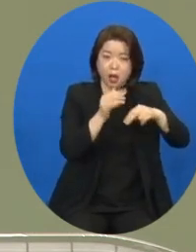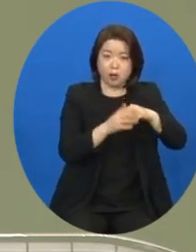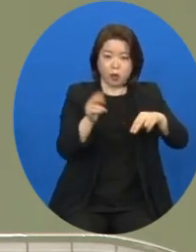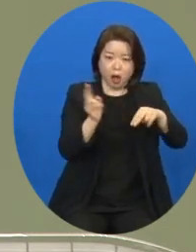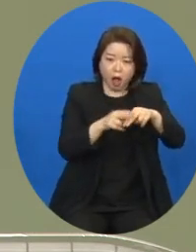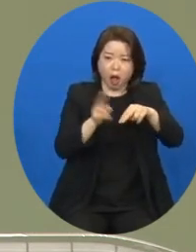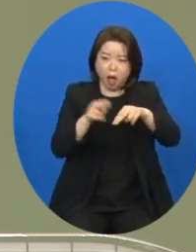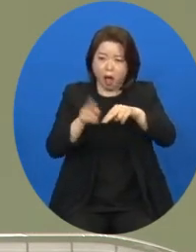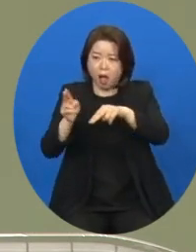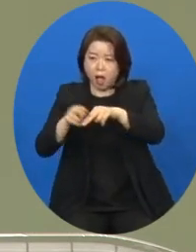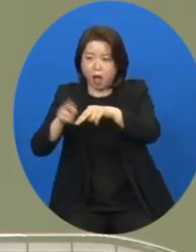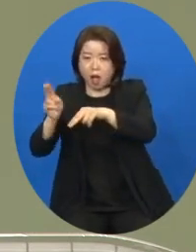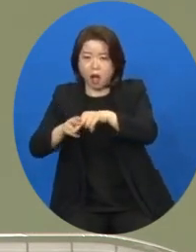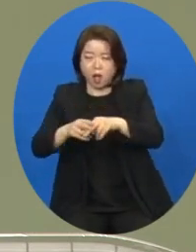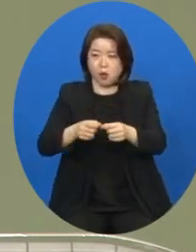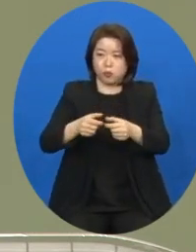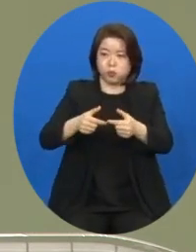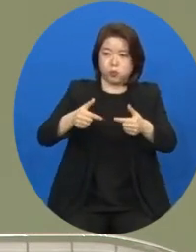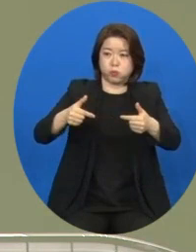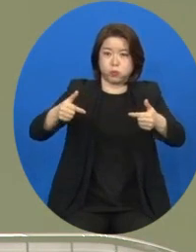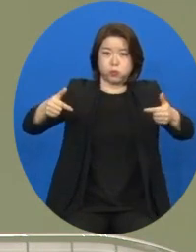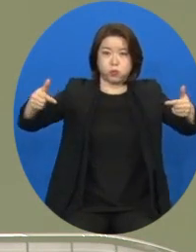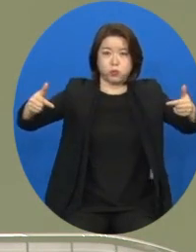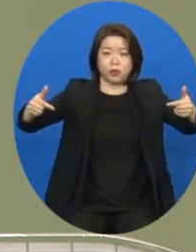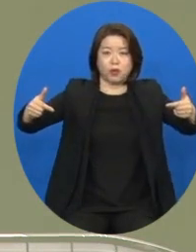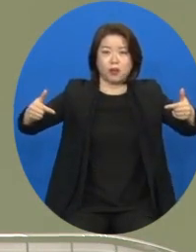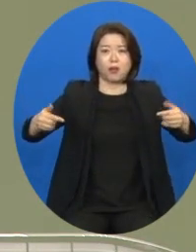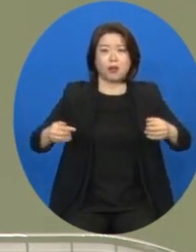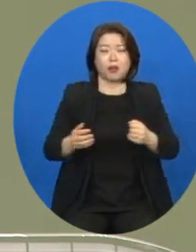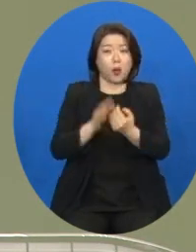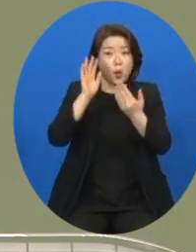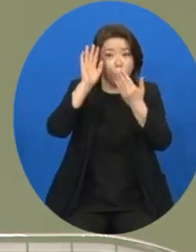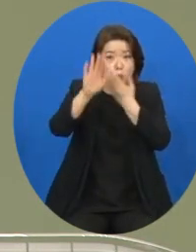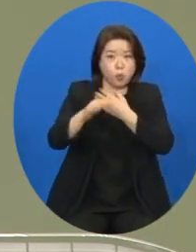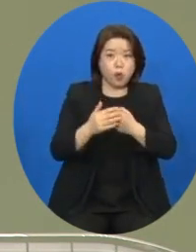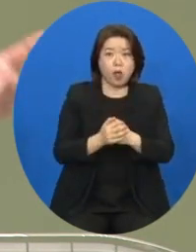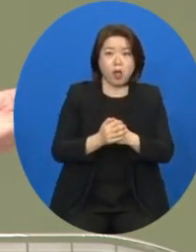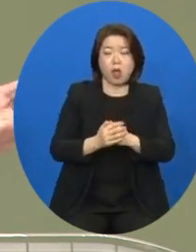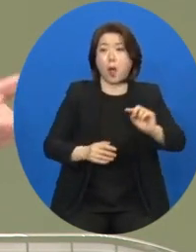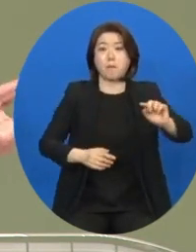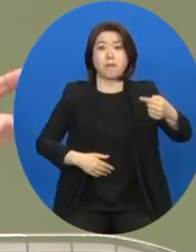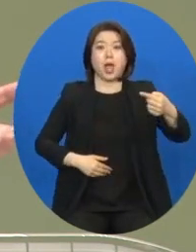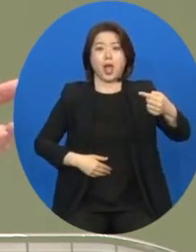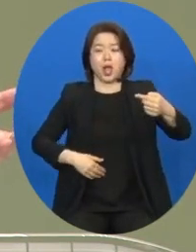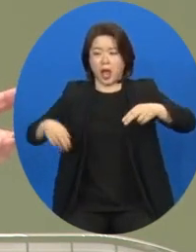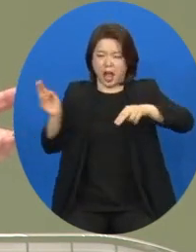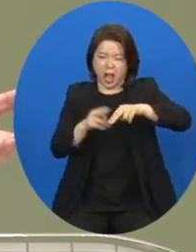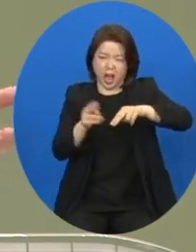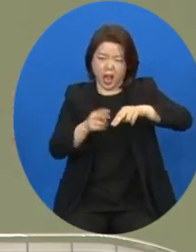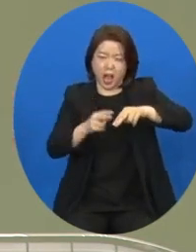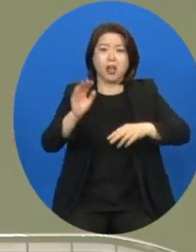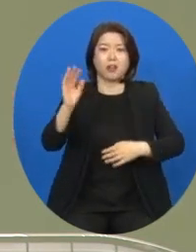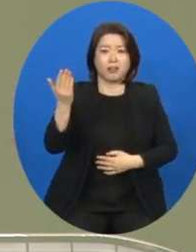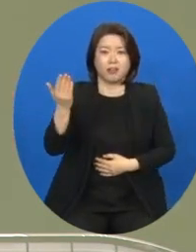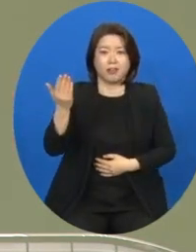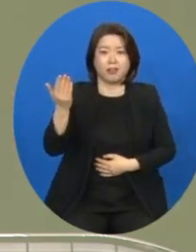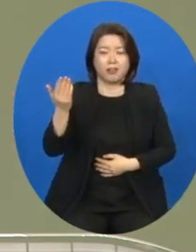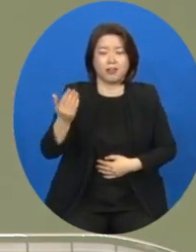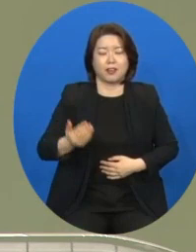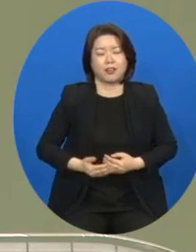대가 두 대가 되고 두 대가 네 대가 되고 이렇게 매를 대기 시작한 나중에는 100대를 때려야 되는,